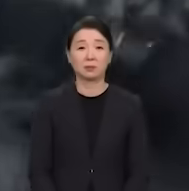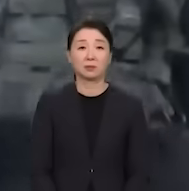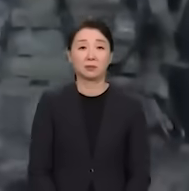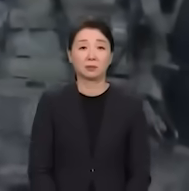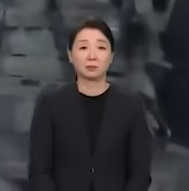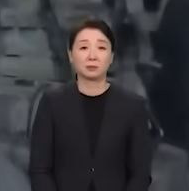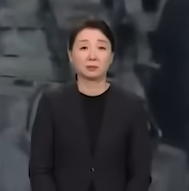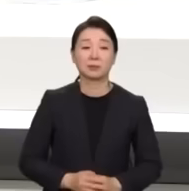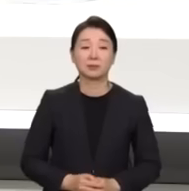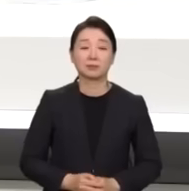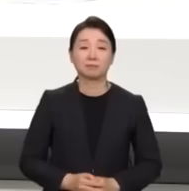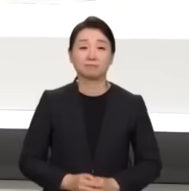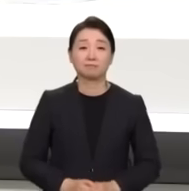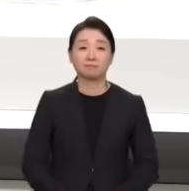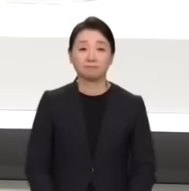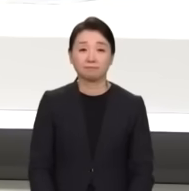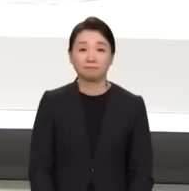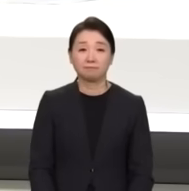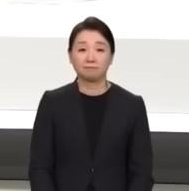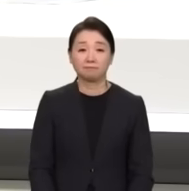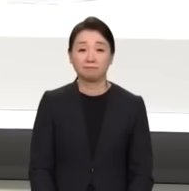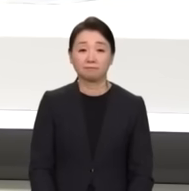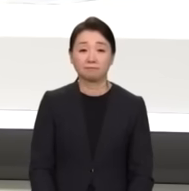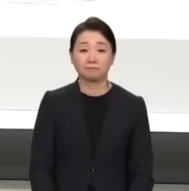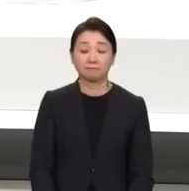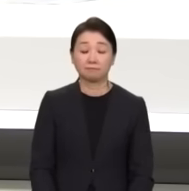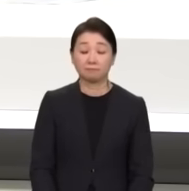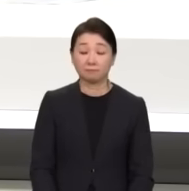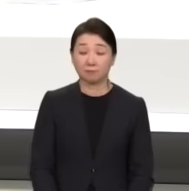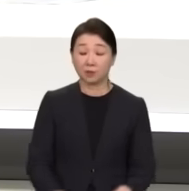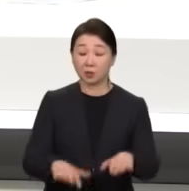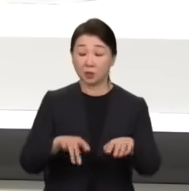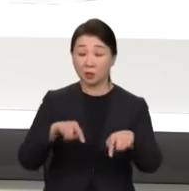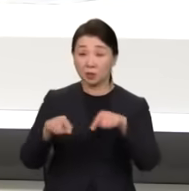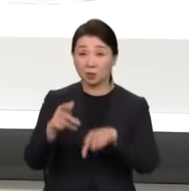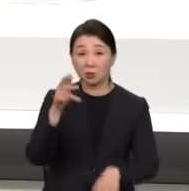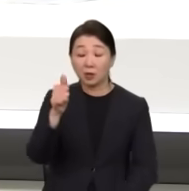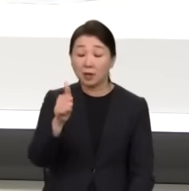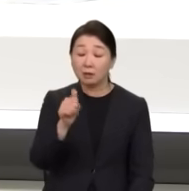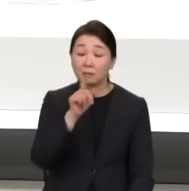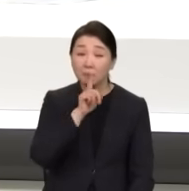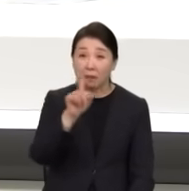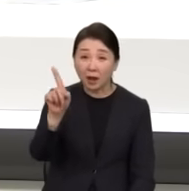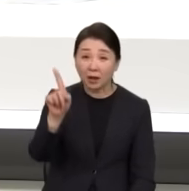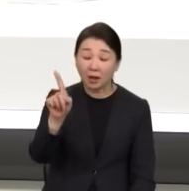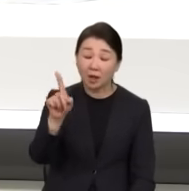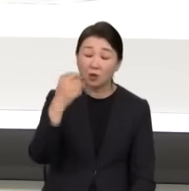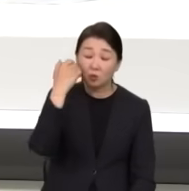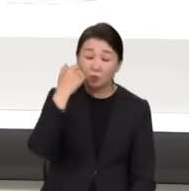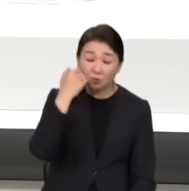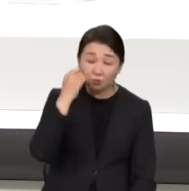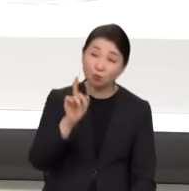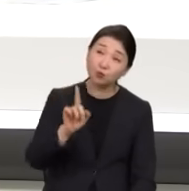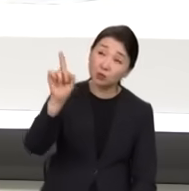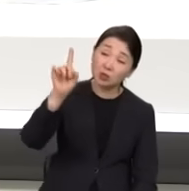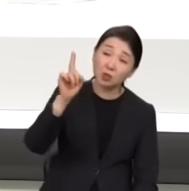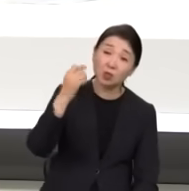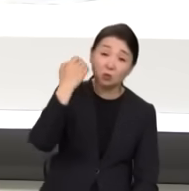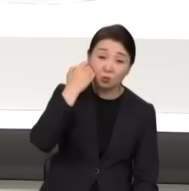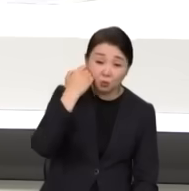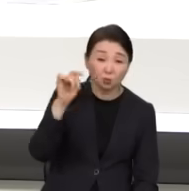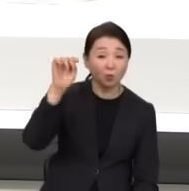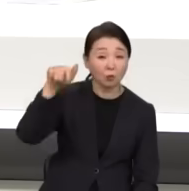이호진입니다. 네, 그러면서 이렇게 현장 지휘관들이 지목하고 있는 게 윗선인 곽종근